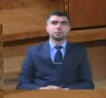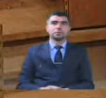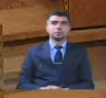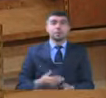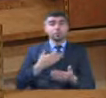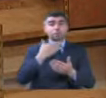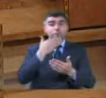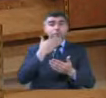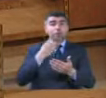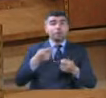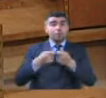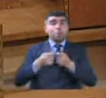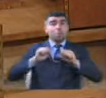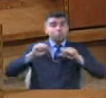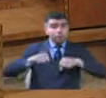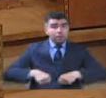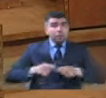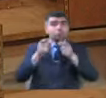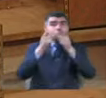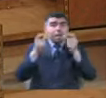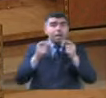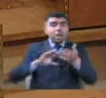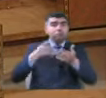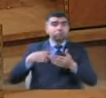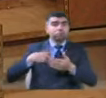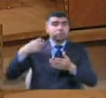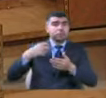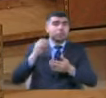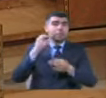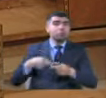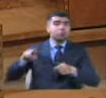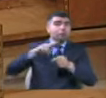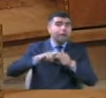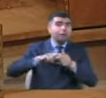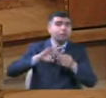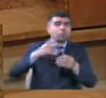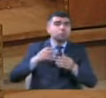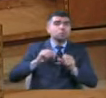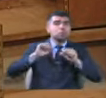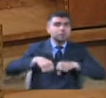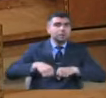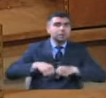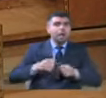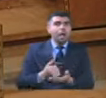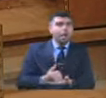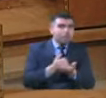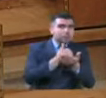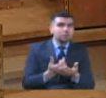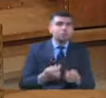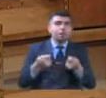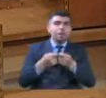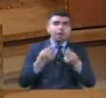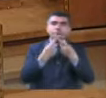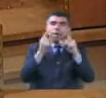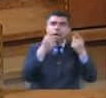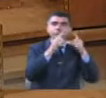شجعنا المنعشين على إنتاج السكن عبر منظومة ضريبية ملائمة وتسجيل الحصول على العقار عبر تنويع العرض السكني